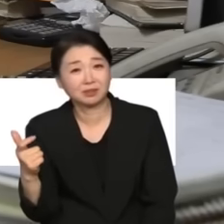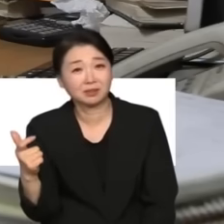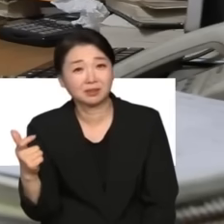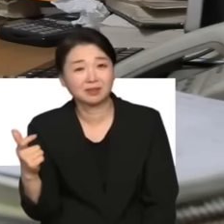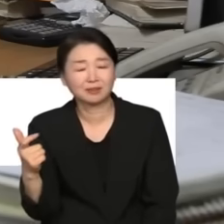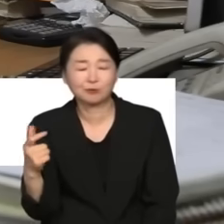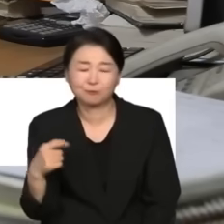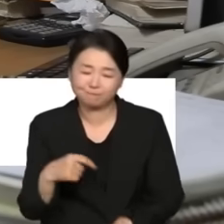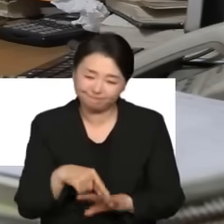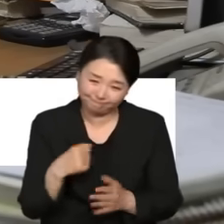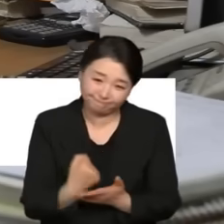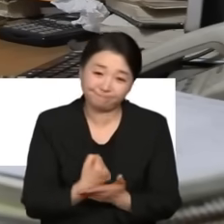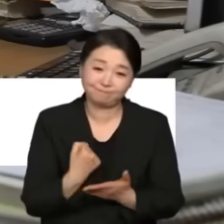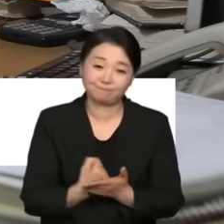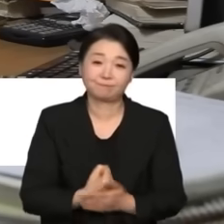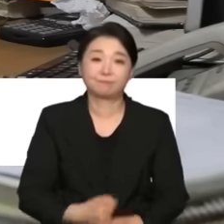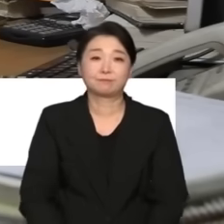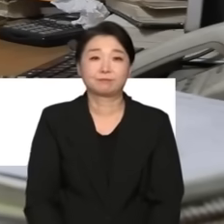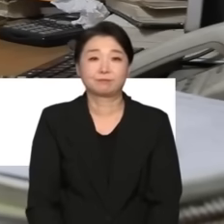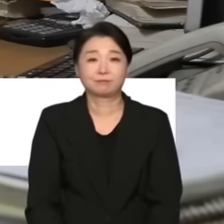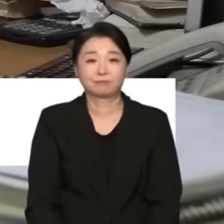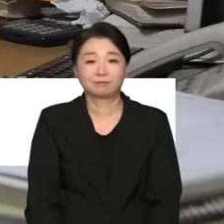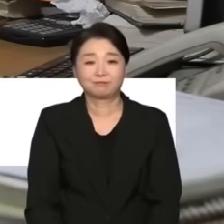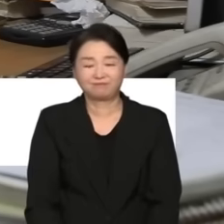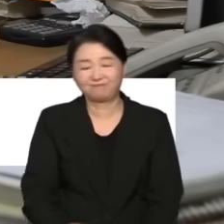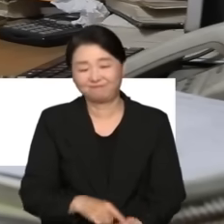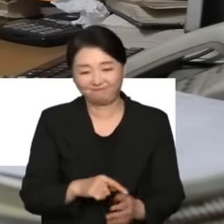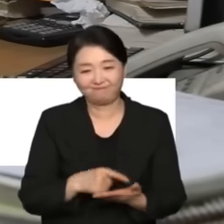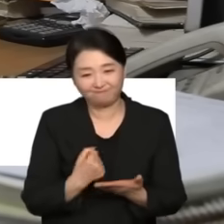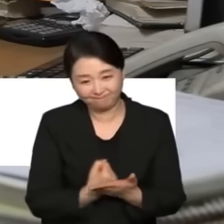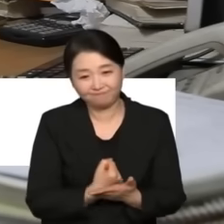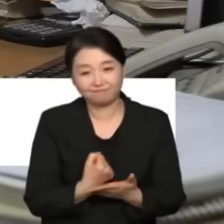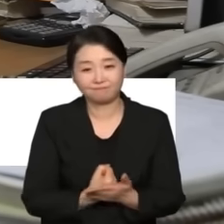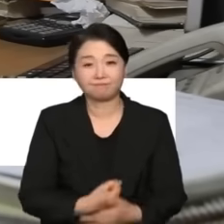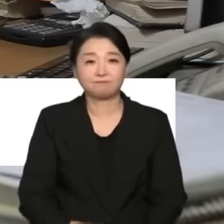조금 섭섭하죠음 이게 조금